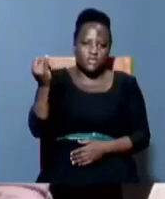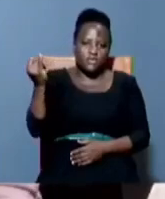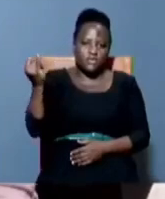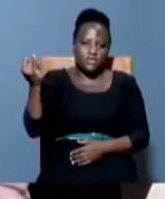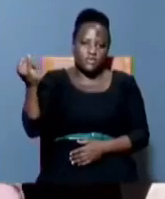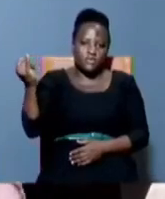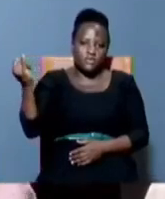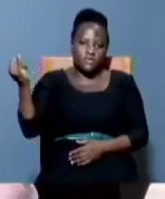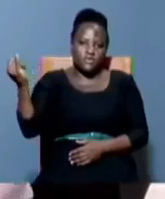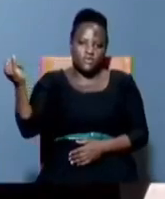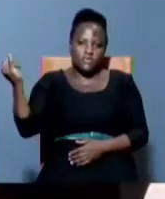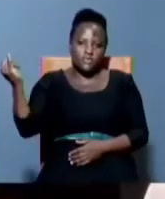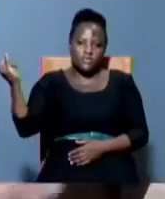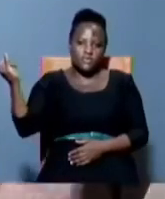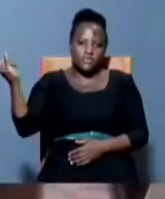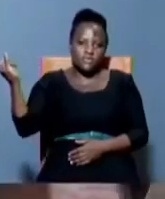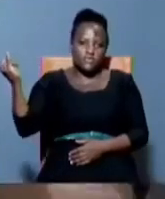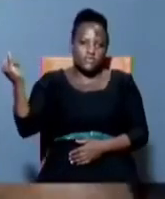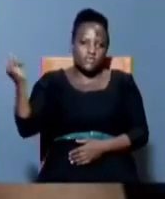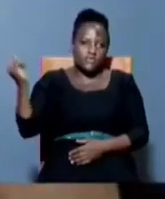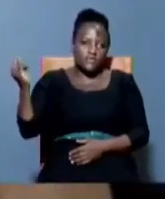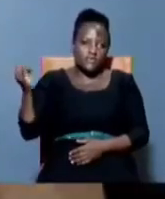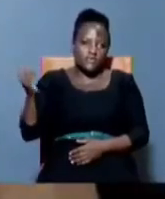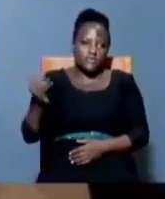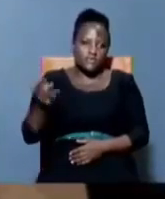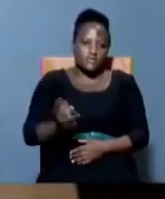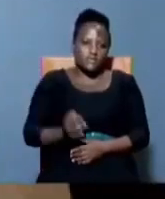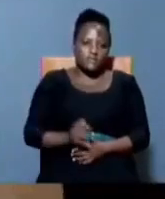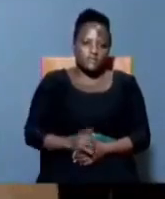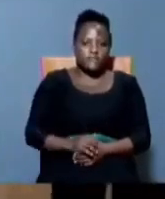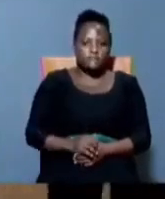watunze, Bwana wafadhili sasa na hata milele.